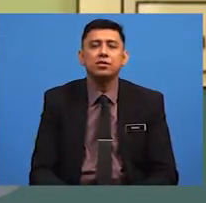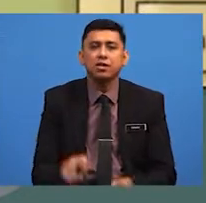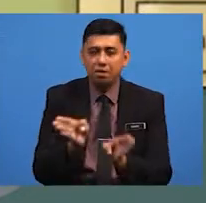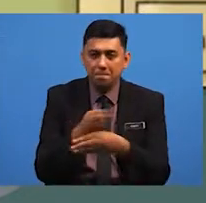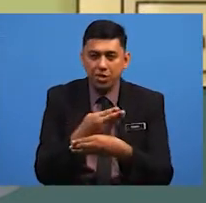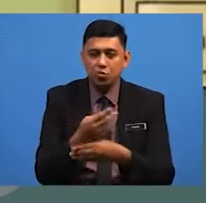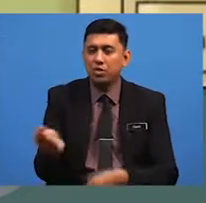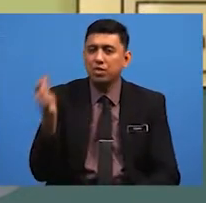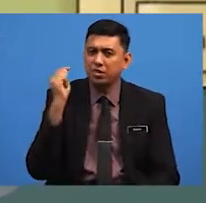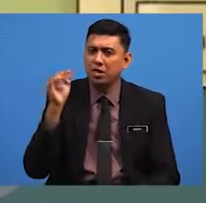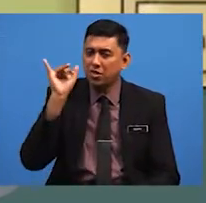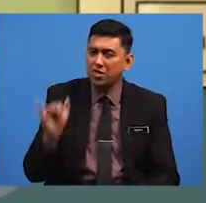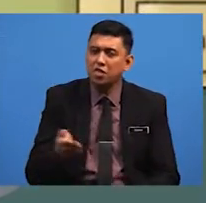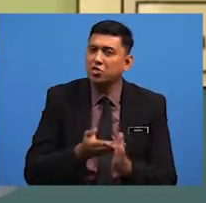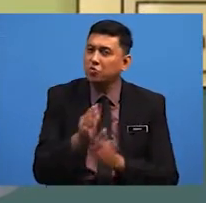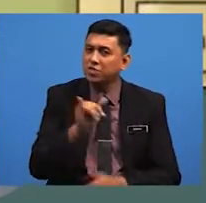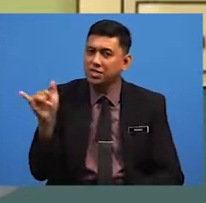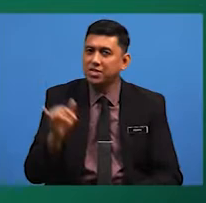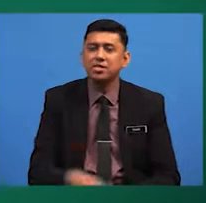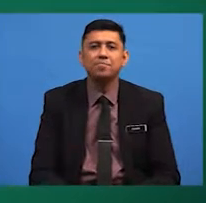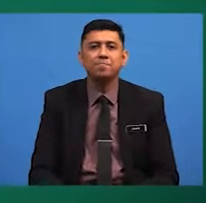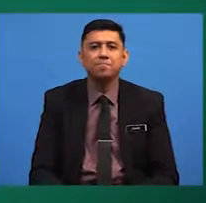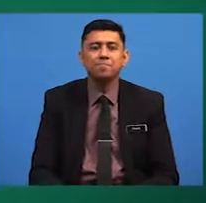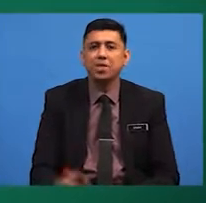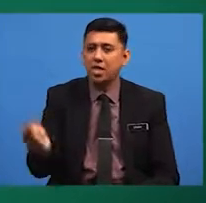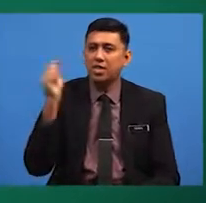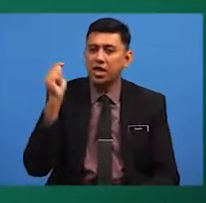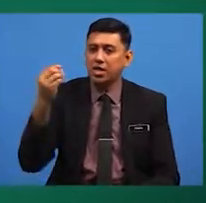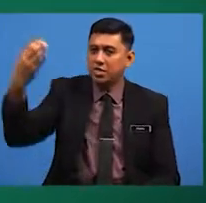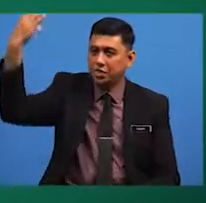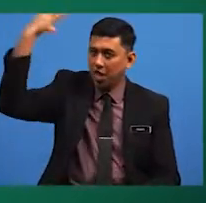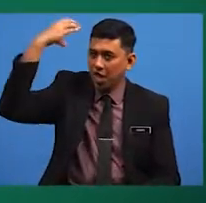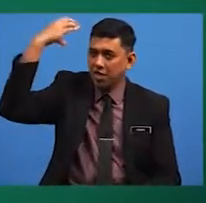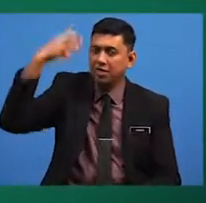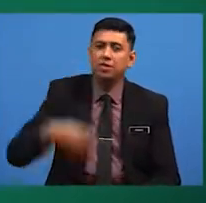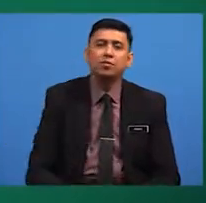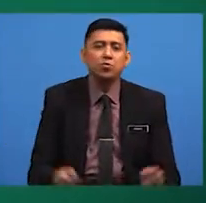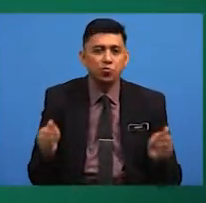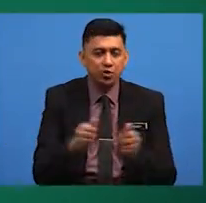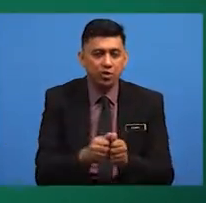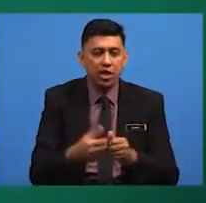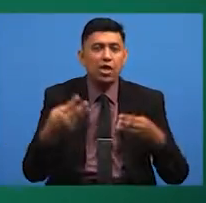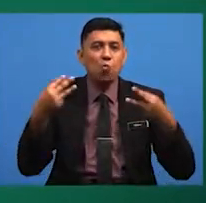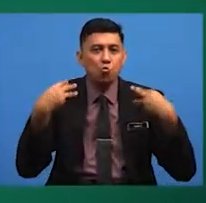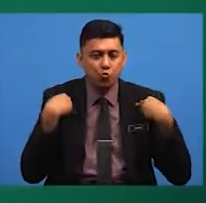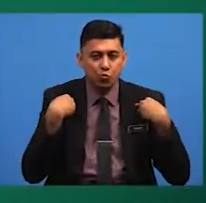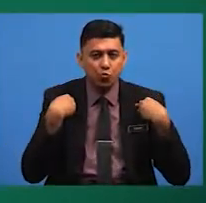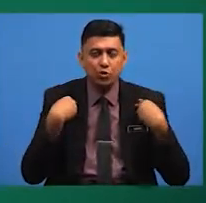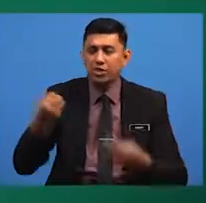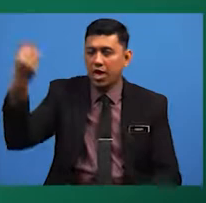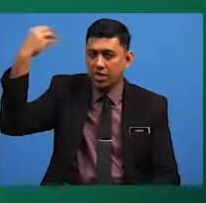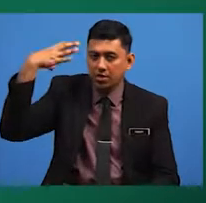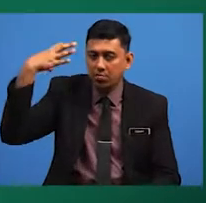bentuk tenaga yang setulusnya ilah tenaga cahaya dengan wujudnya